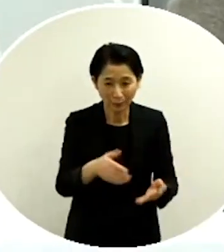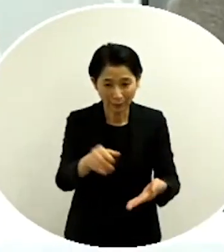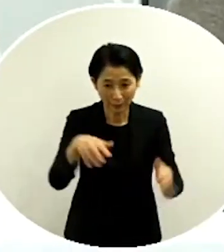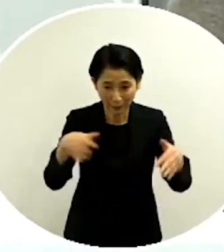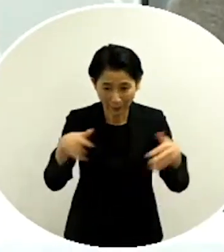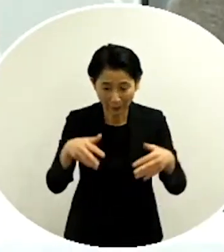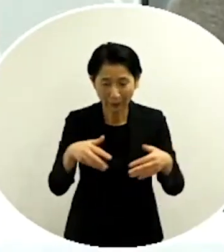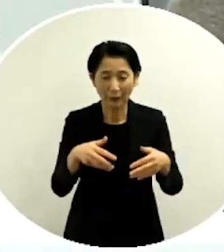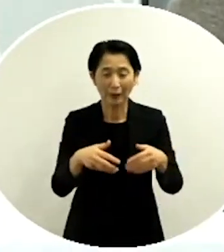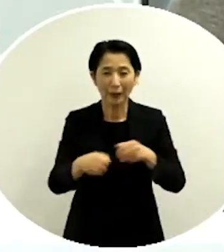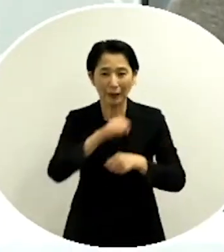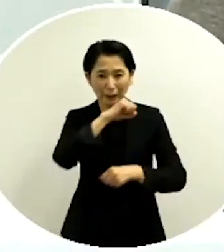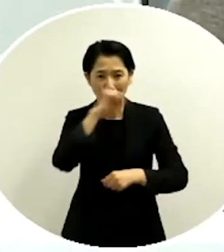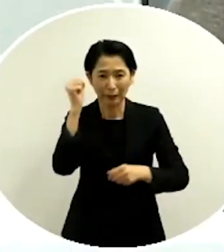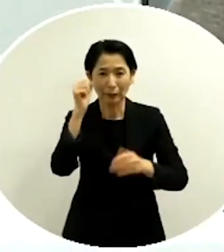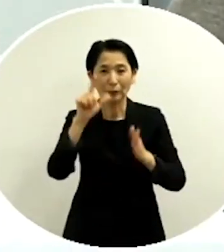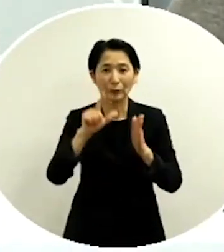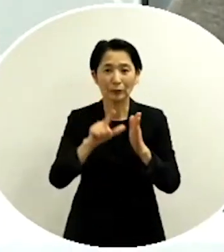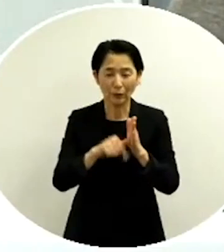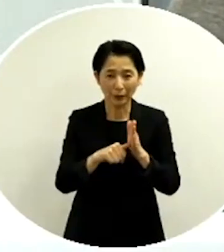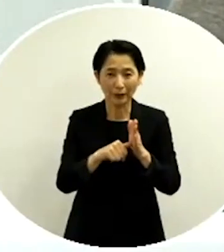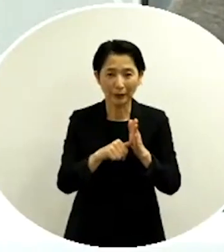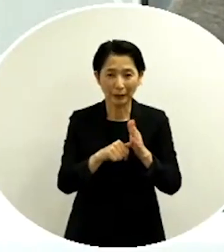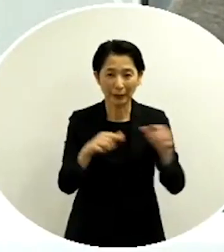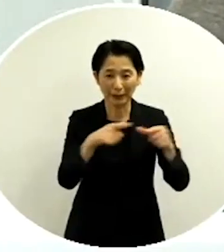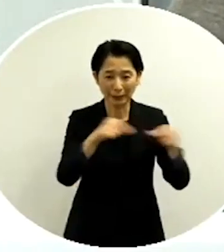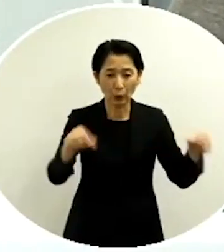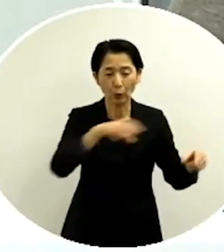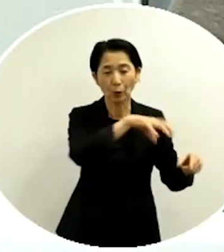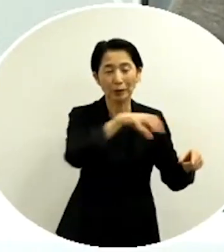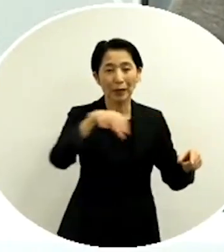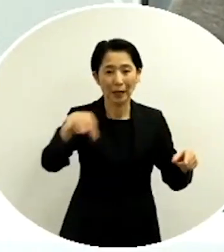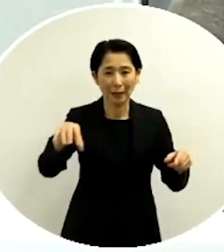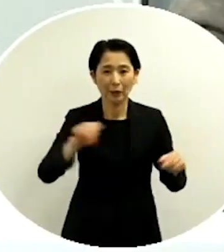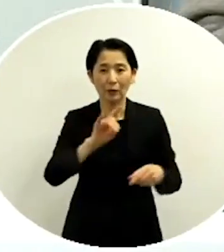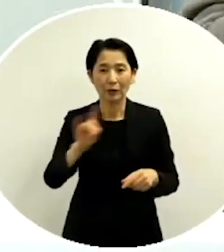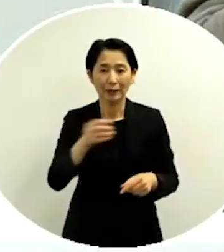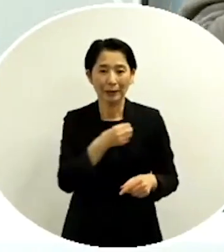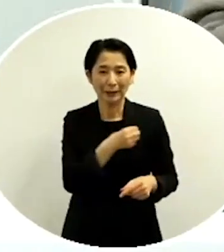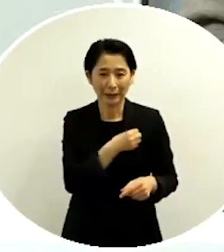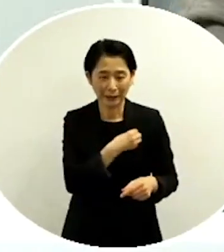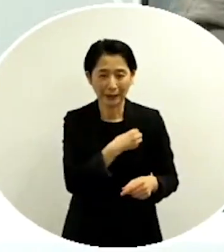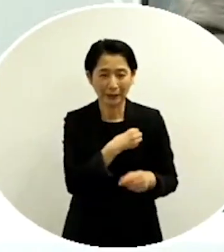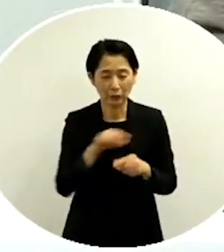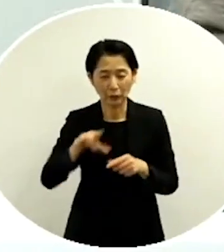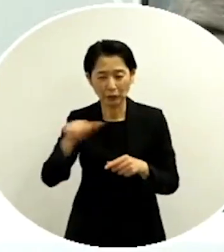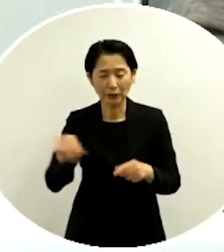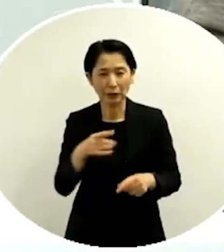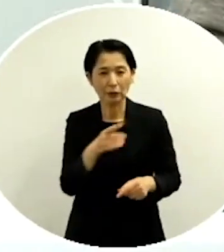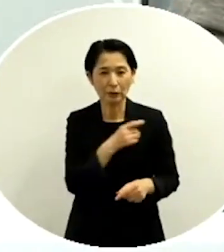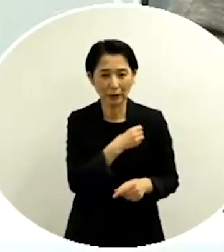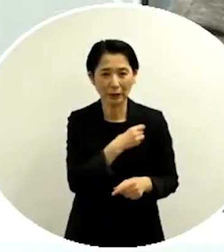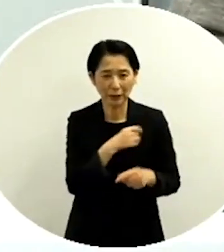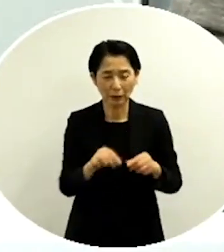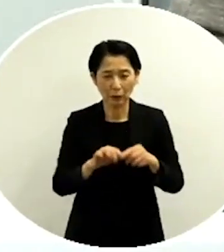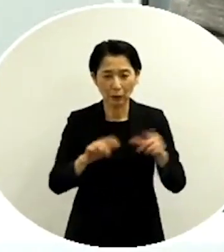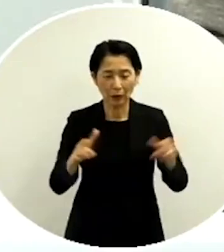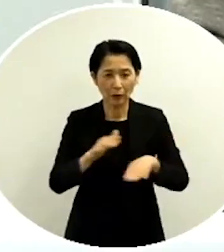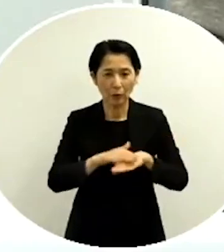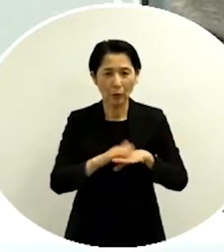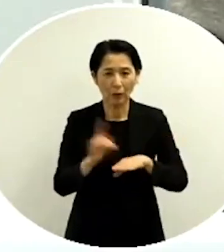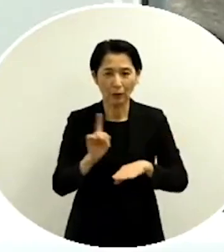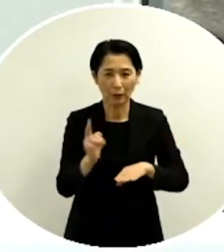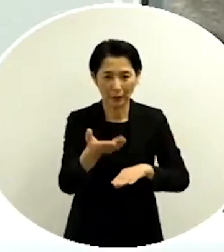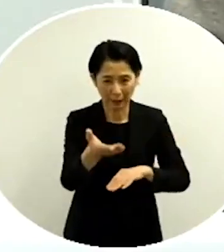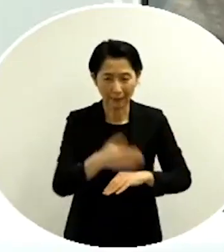するために都道府県連や自治体議員と市民が協力する取り組みをどのように増やしていきたいと思っていらっしゃるんです